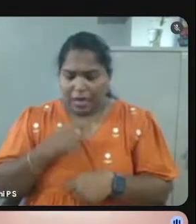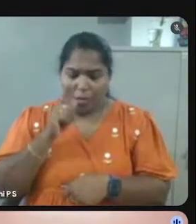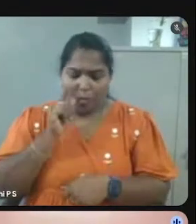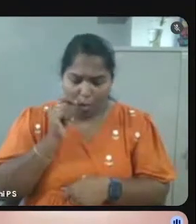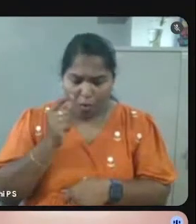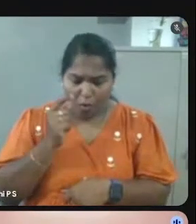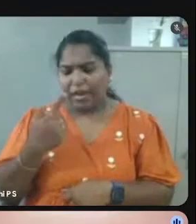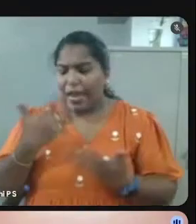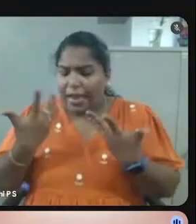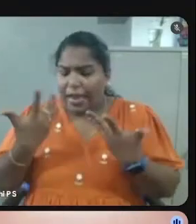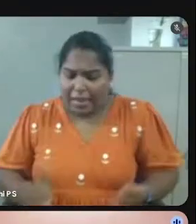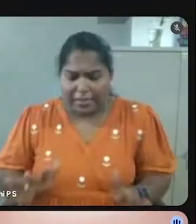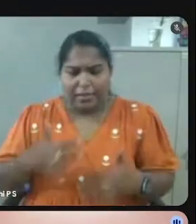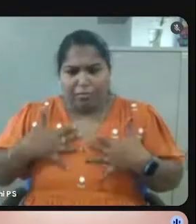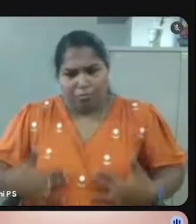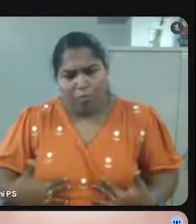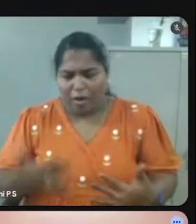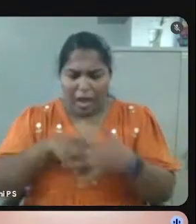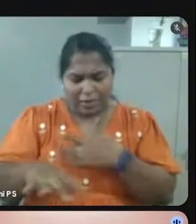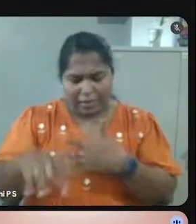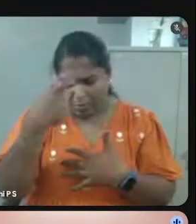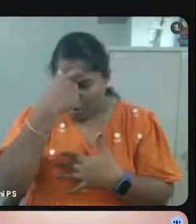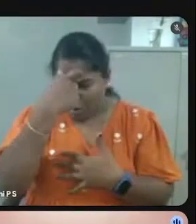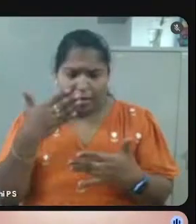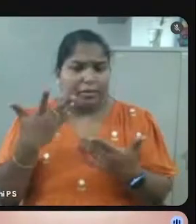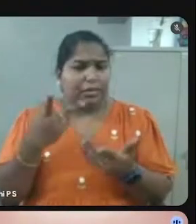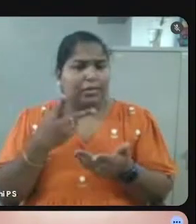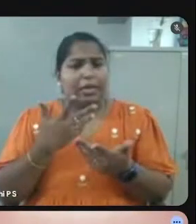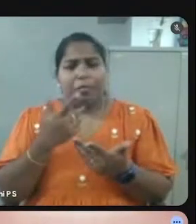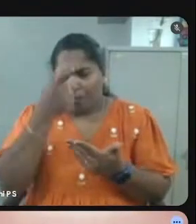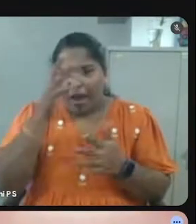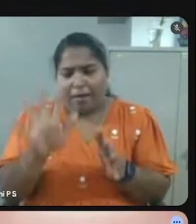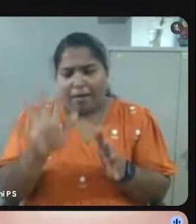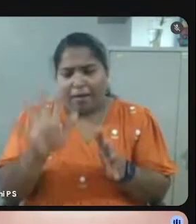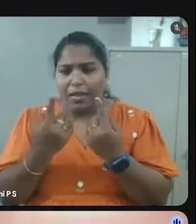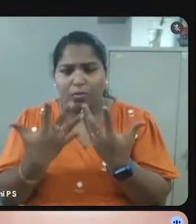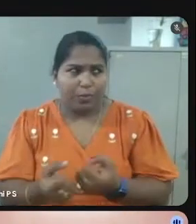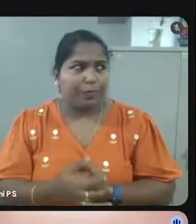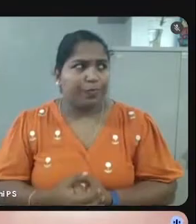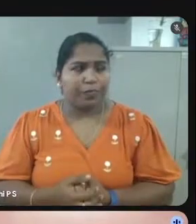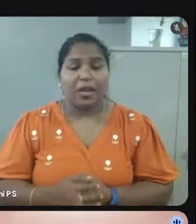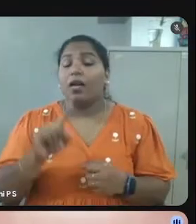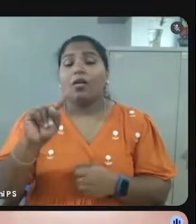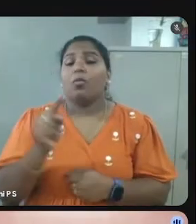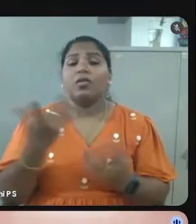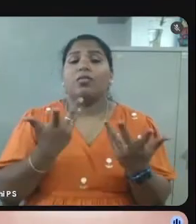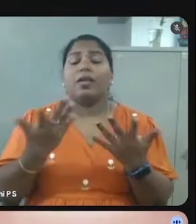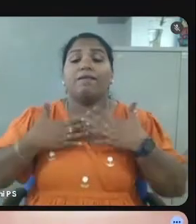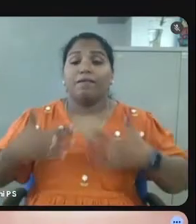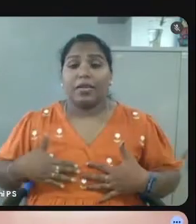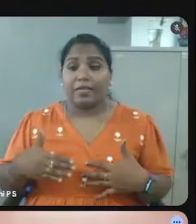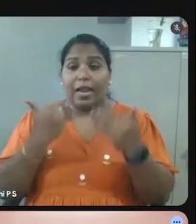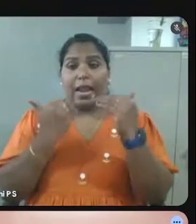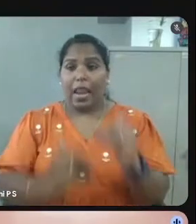എന്തൊക്കെ ഒരു പ്രശ്നം ഉണ്ടായിരിക്കോ എന്ന് അവർക്ക് ഒരു പ്രോബ്ലം ഉണ്ടായിരിക്കും. അപ്പോൾ ഫസ്റ്റ് കാര്യം ഫിസിക്കൽ ലിമിറ്റേഷൻസ്